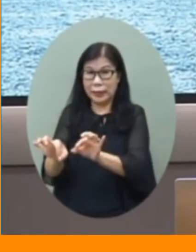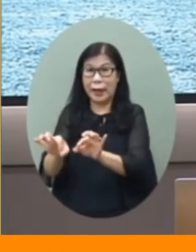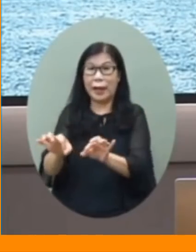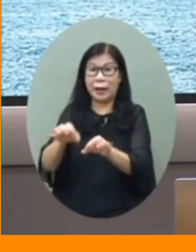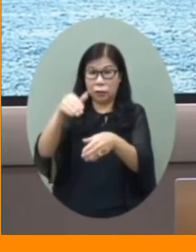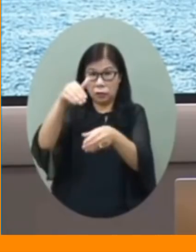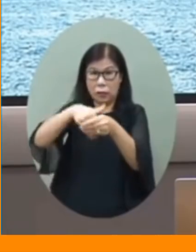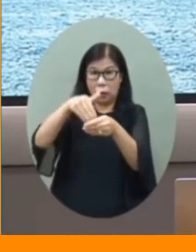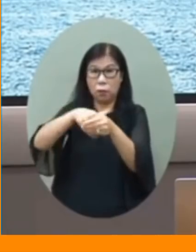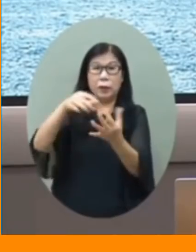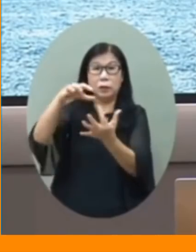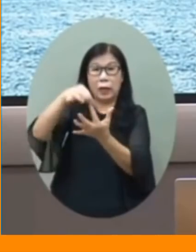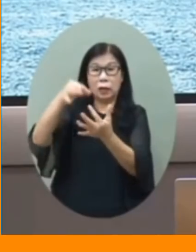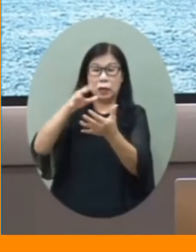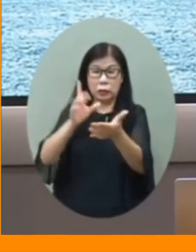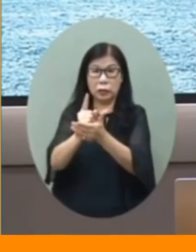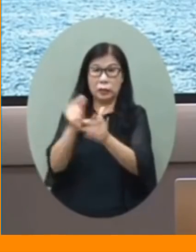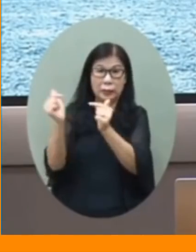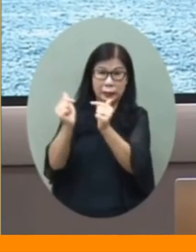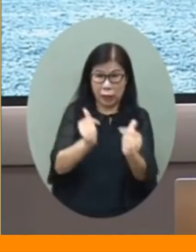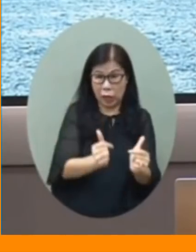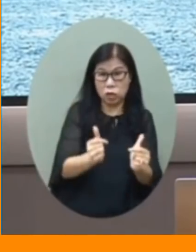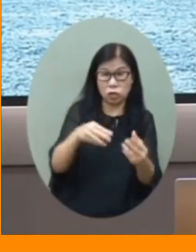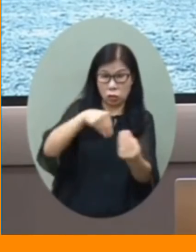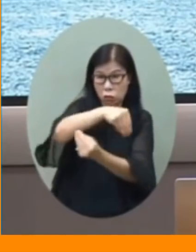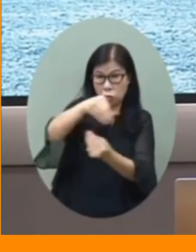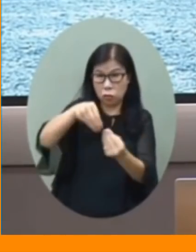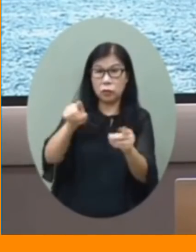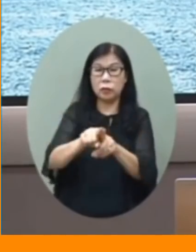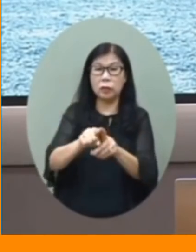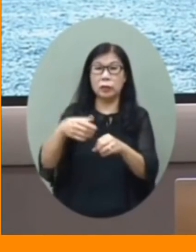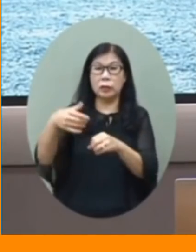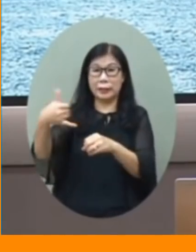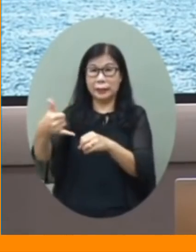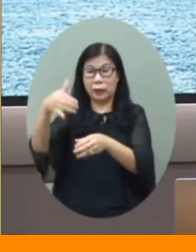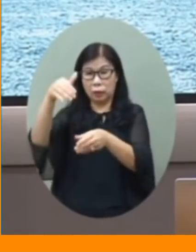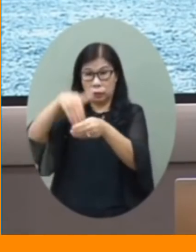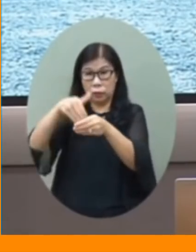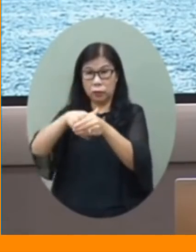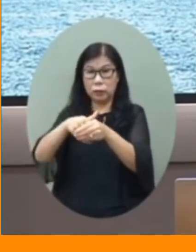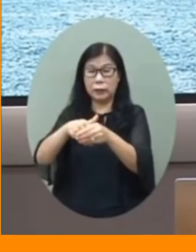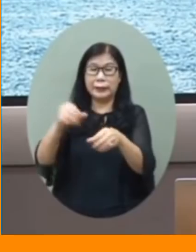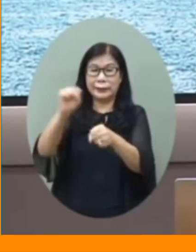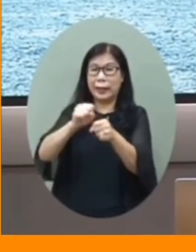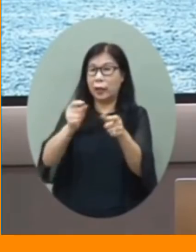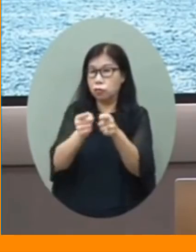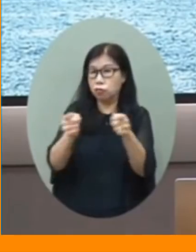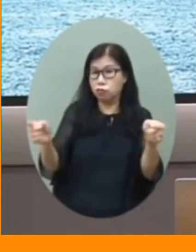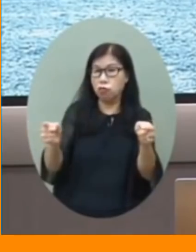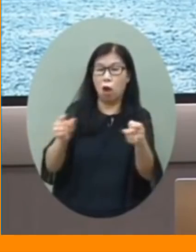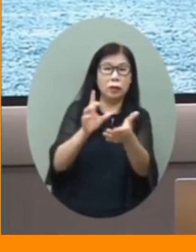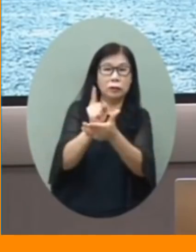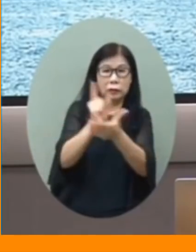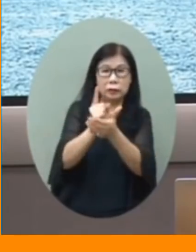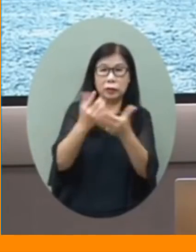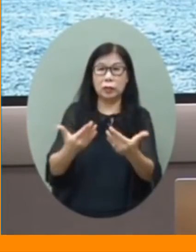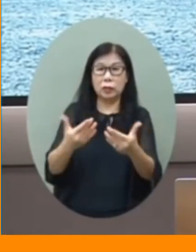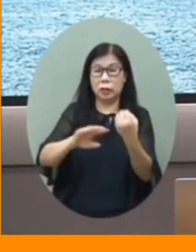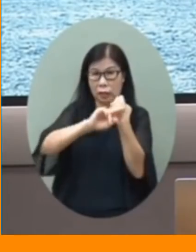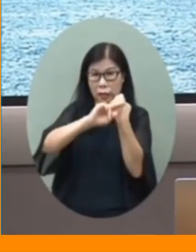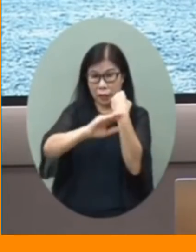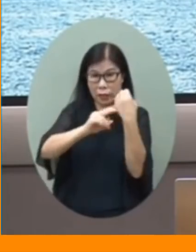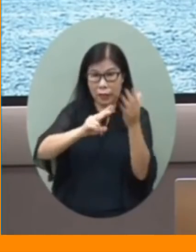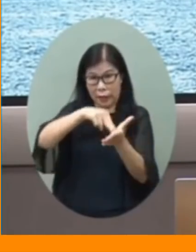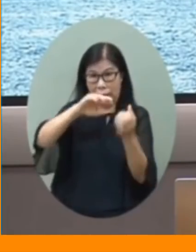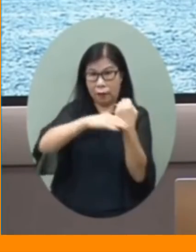一年咧可以繼續正常嘅運作，係將第六屆嘅選舉延一年。呢個亦都係立法會條例第十